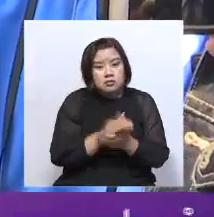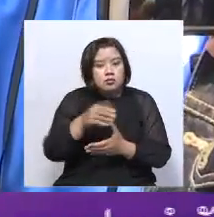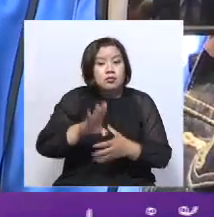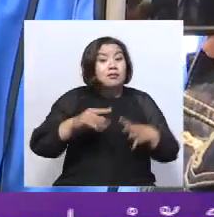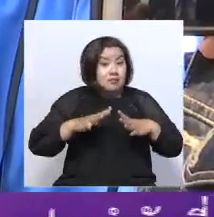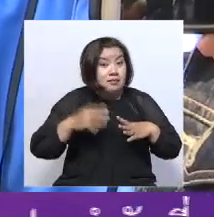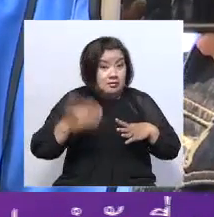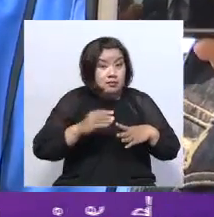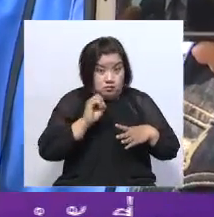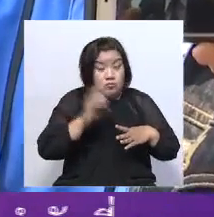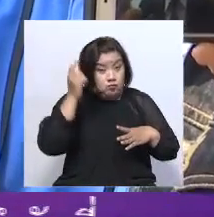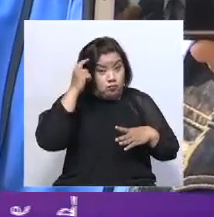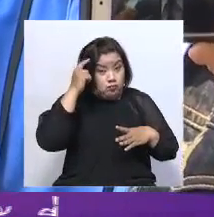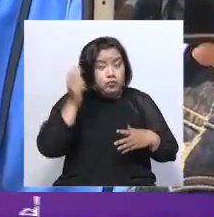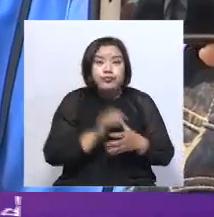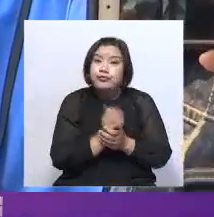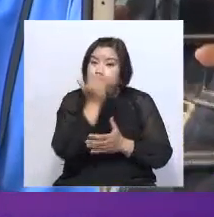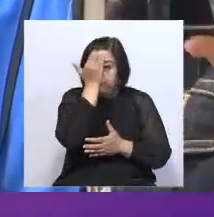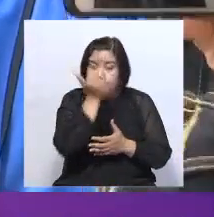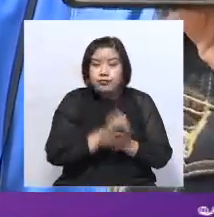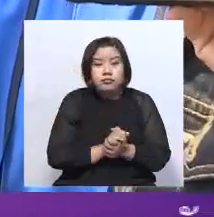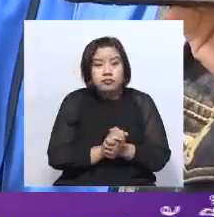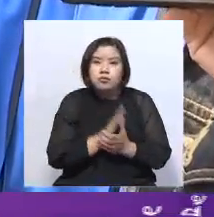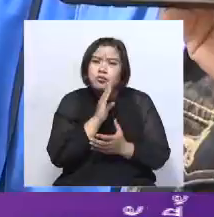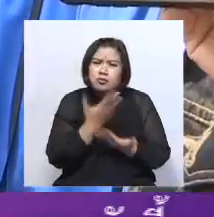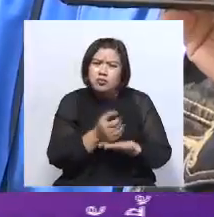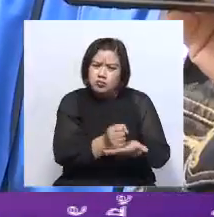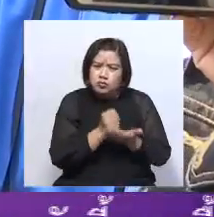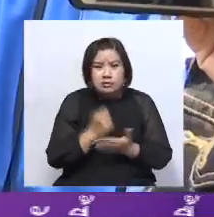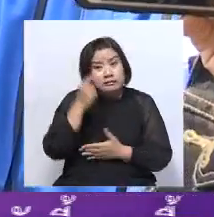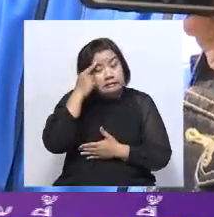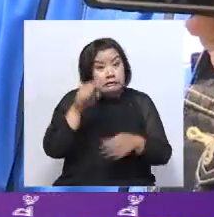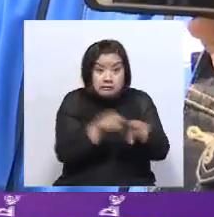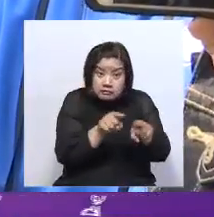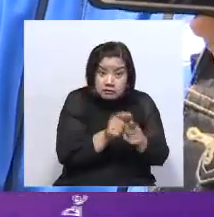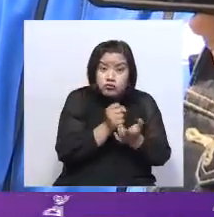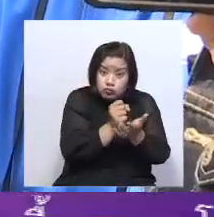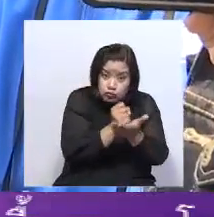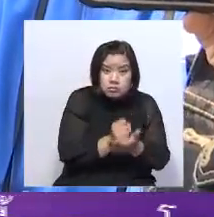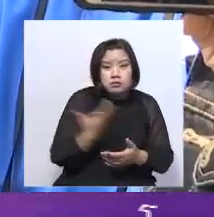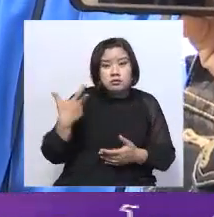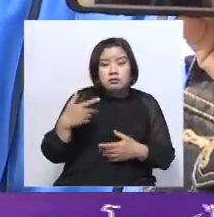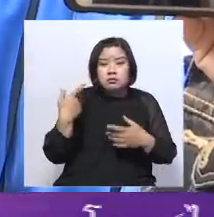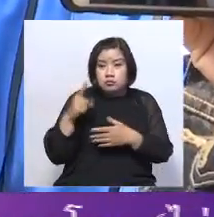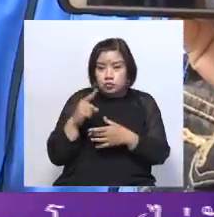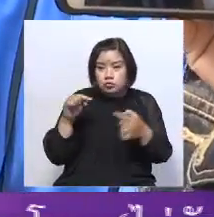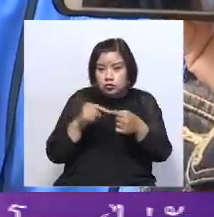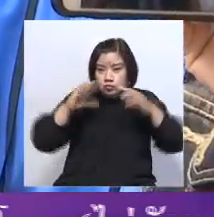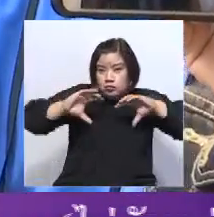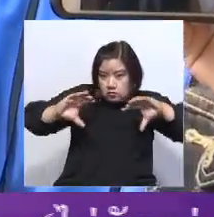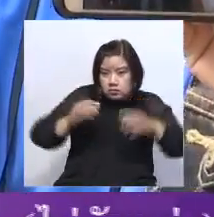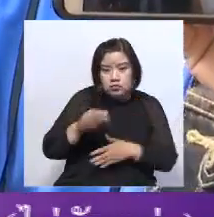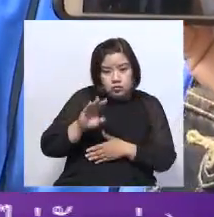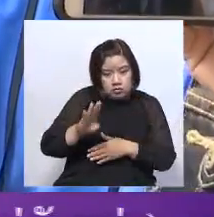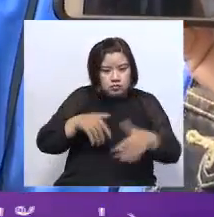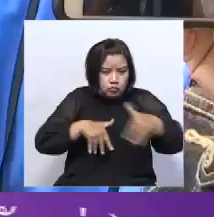างไรรัฐดูแล้วรู้สึกว่าเฮ้ยจะช่วยกันทั้งทีมันต้องวินวินสิรัฐก็ต้องได้ประชาชนก็ต้องได้ผู้ประกอบการก็ต้